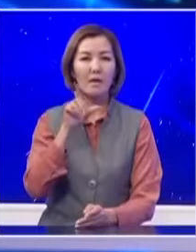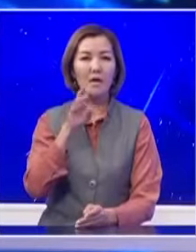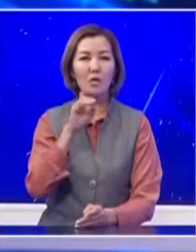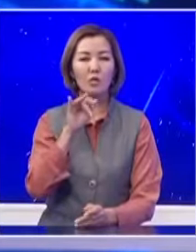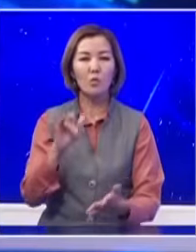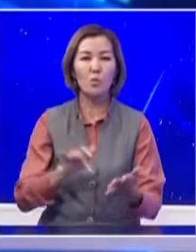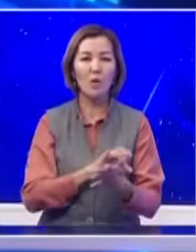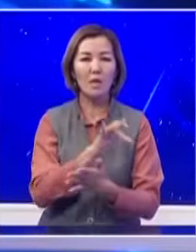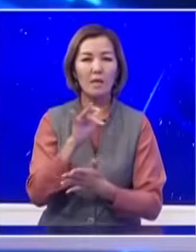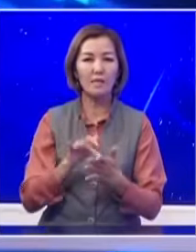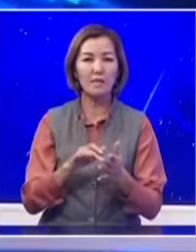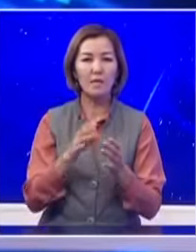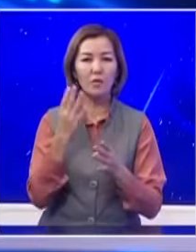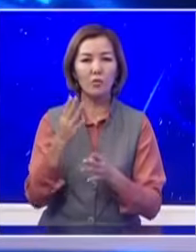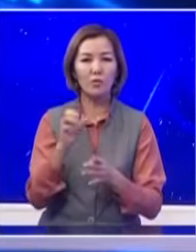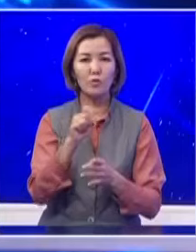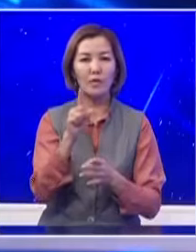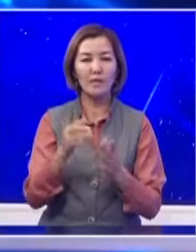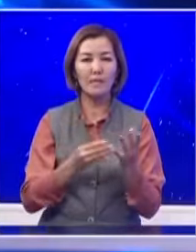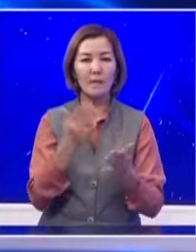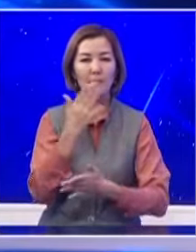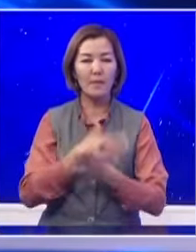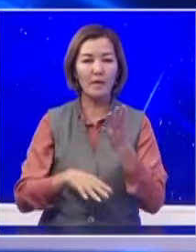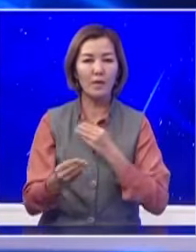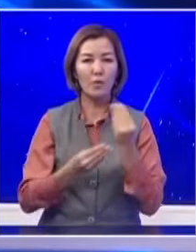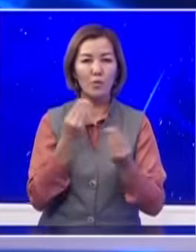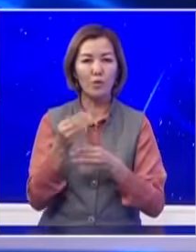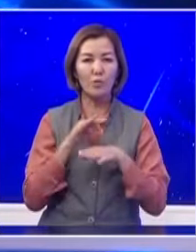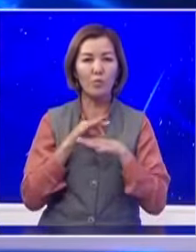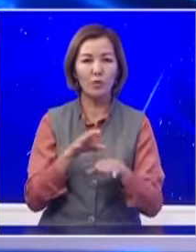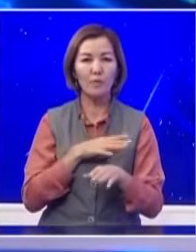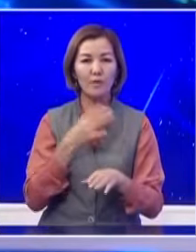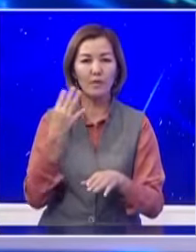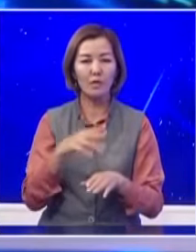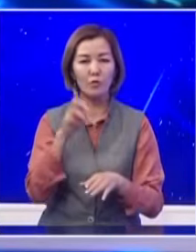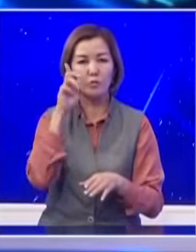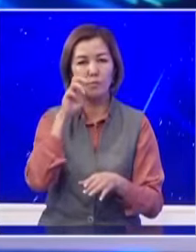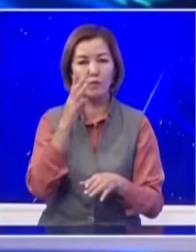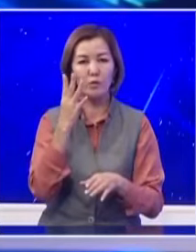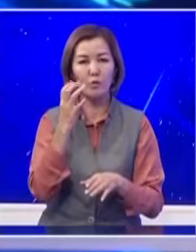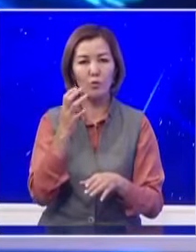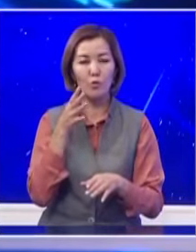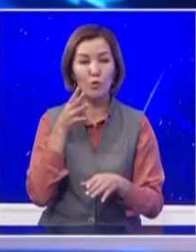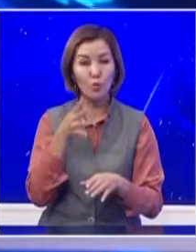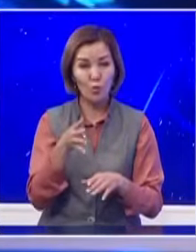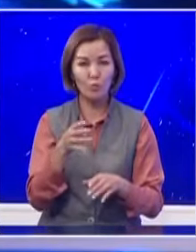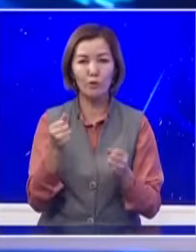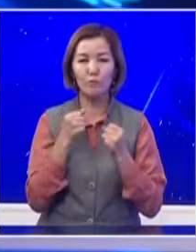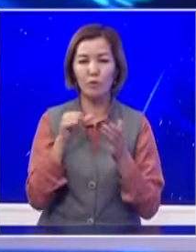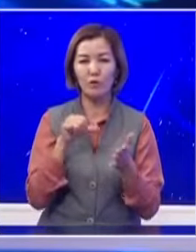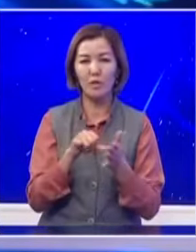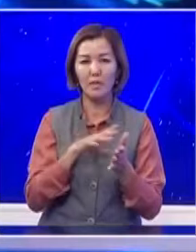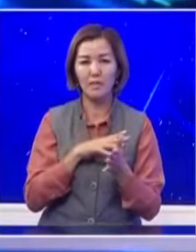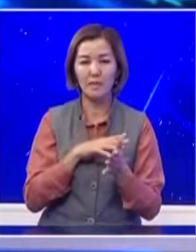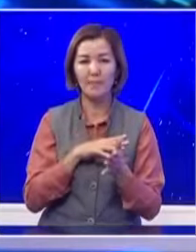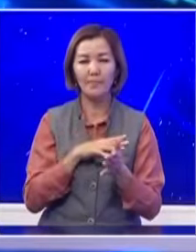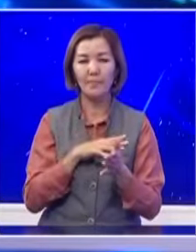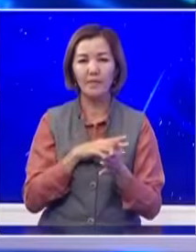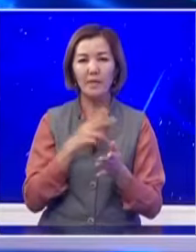Қытайдың Ханчжоу қаласында 4-ші Азия пара ойындары өтіп жатыр. Оған 43 мемлекеттен 4000-ға жуық спортшы жиналды.